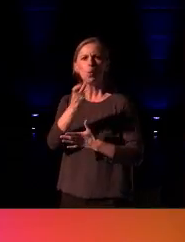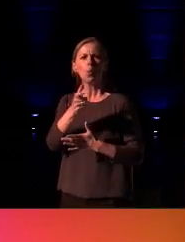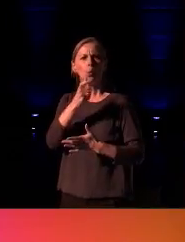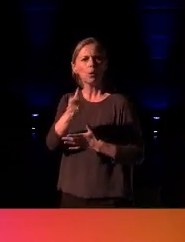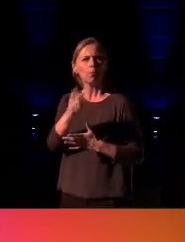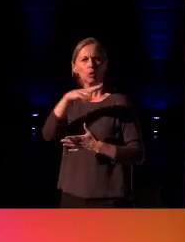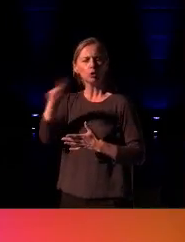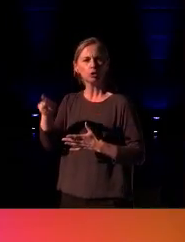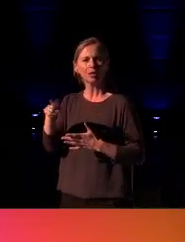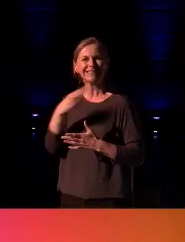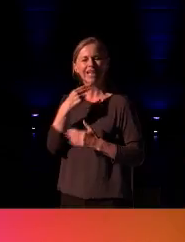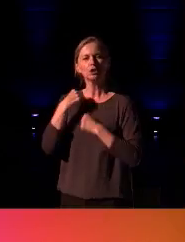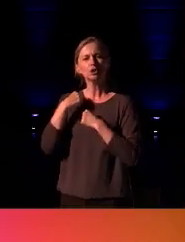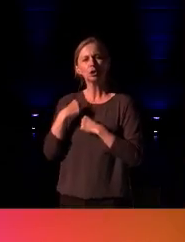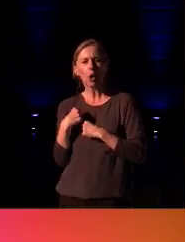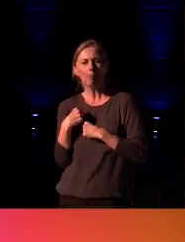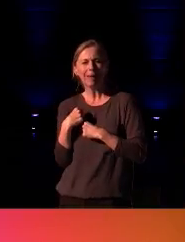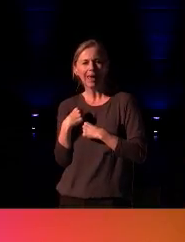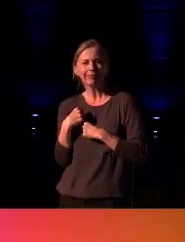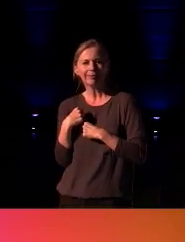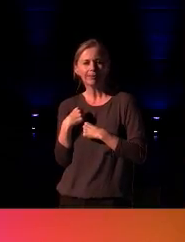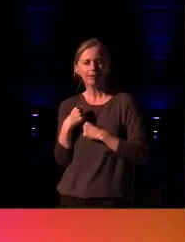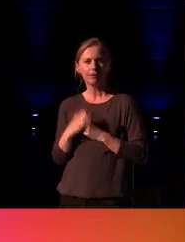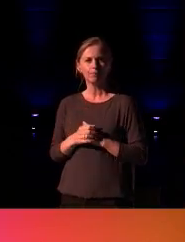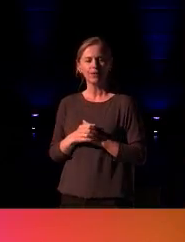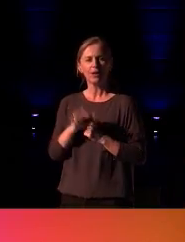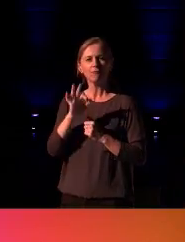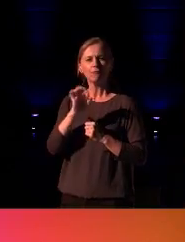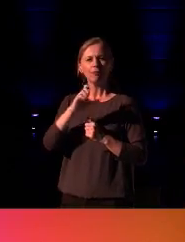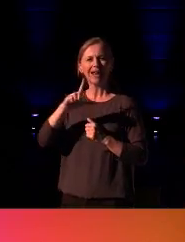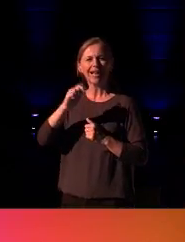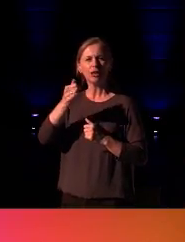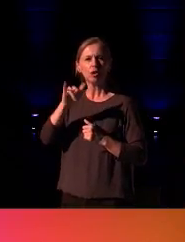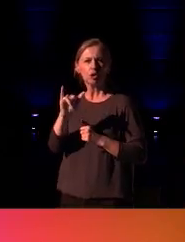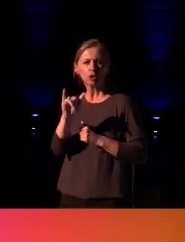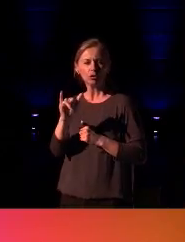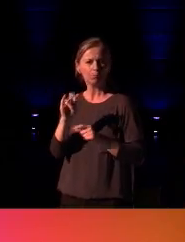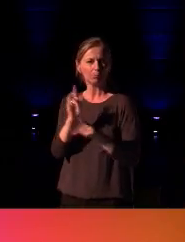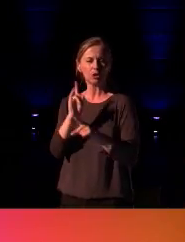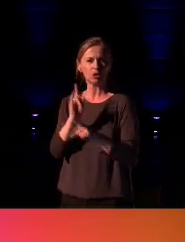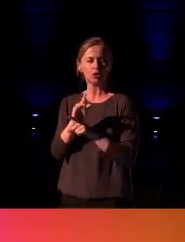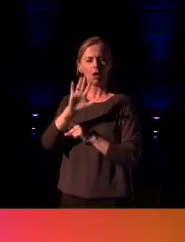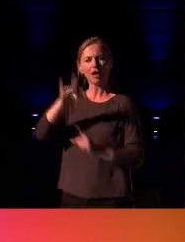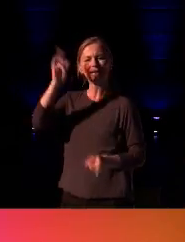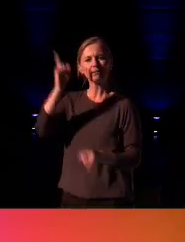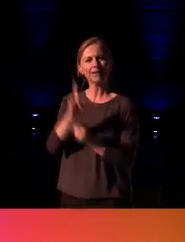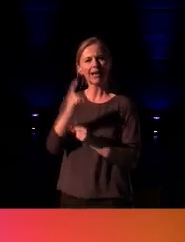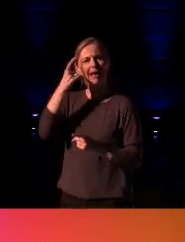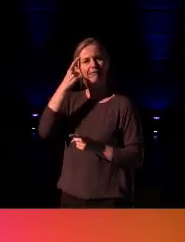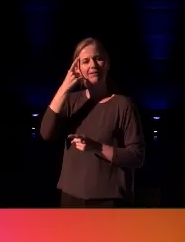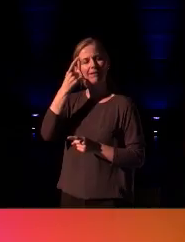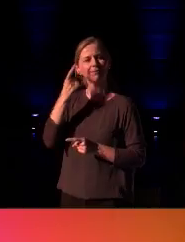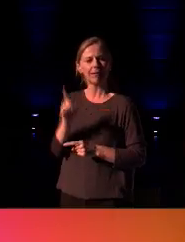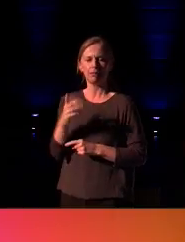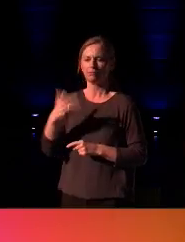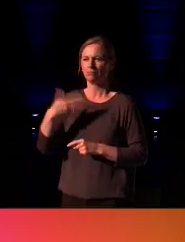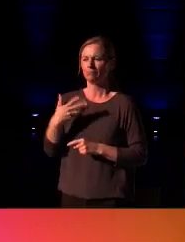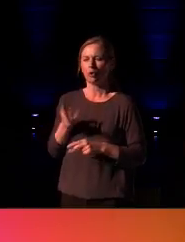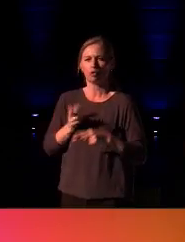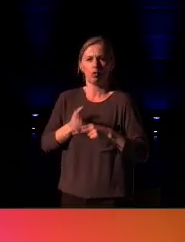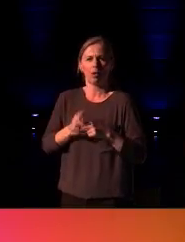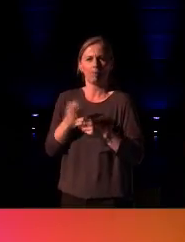Vi sier skrøpelighet. Og frailty, det betyr at man har en redusert evne til å